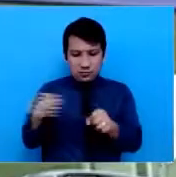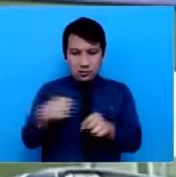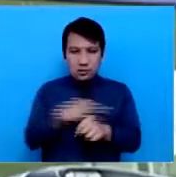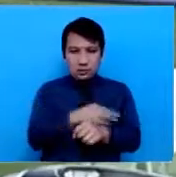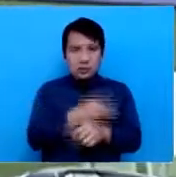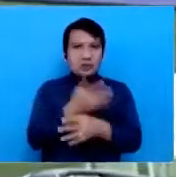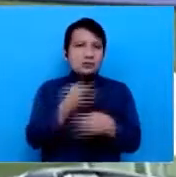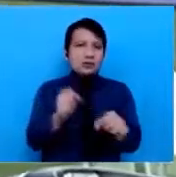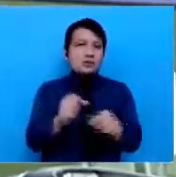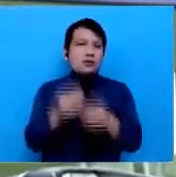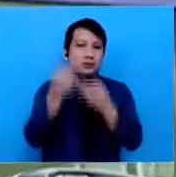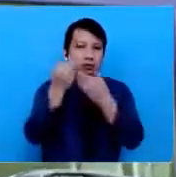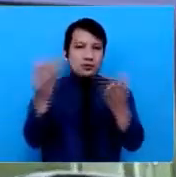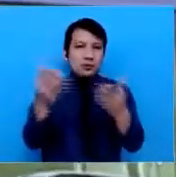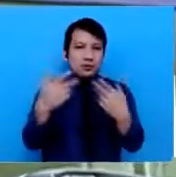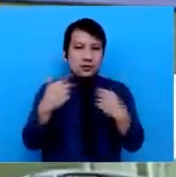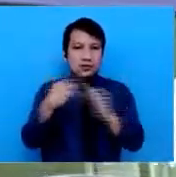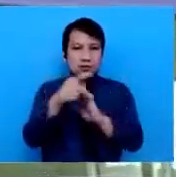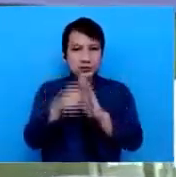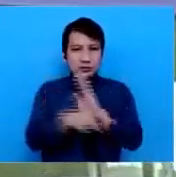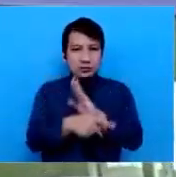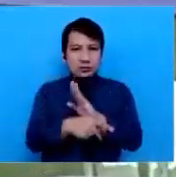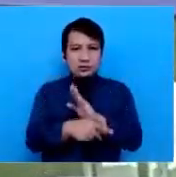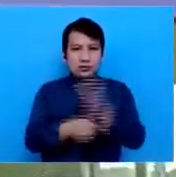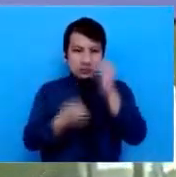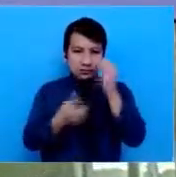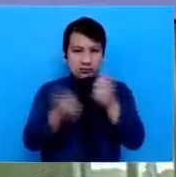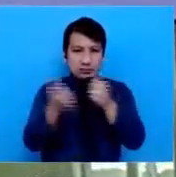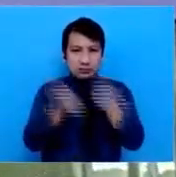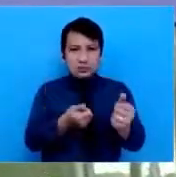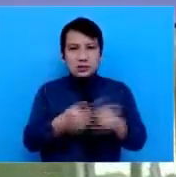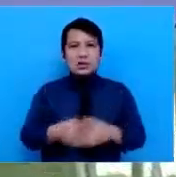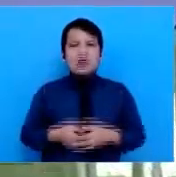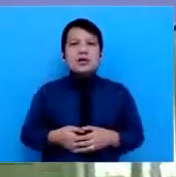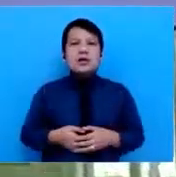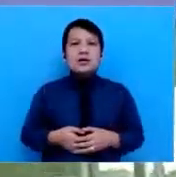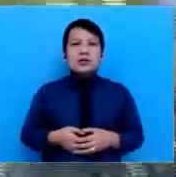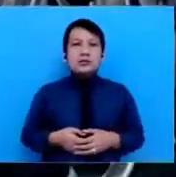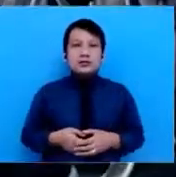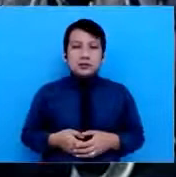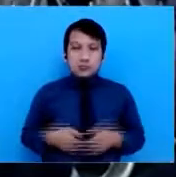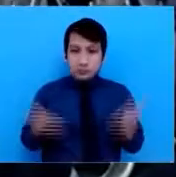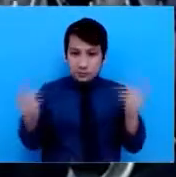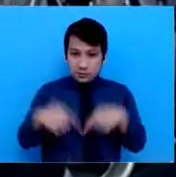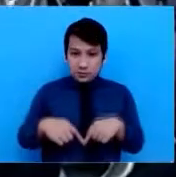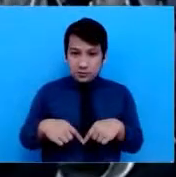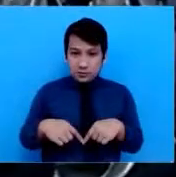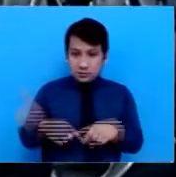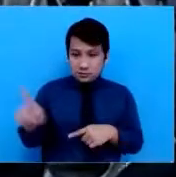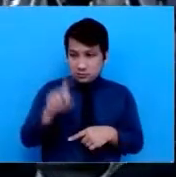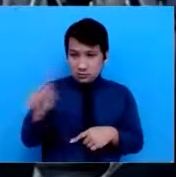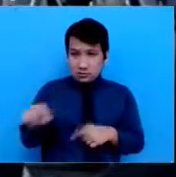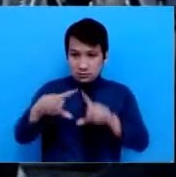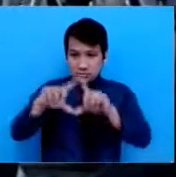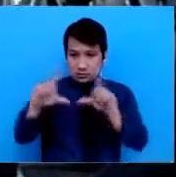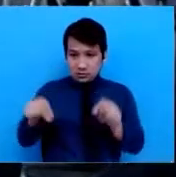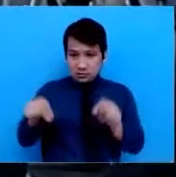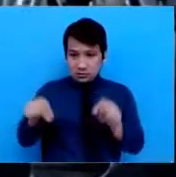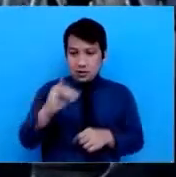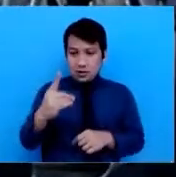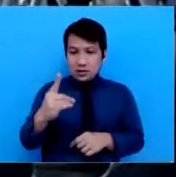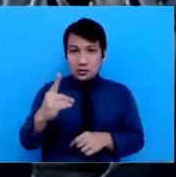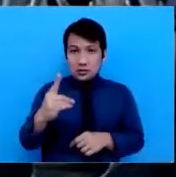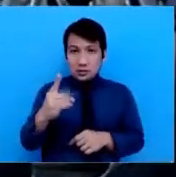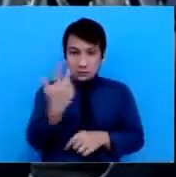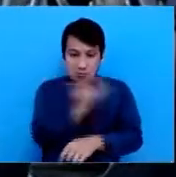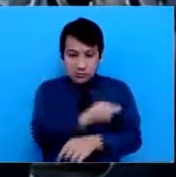nilang naipatutupad ang safety protocols. Pagpasok pa lang, tinatanong namin kung may vaccination card sila din.